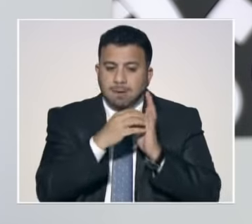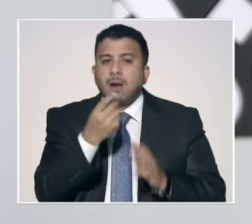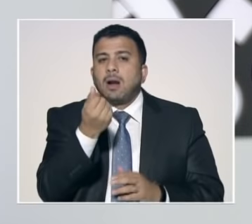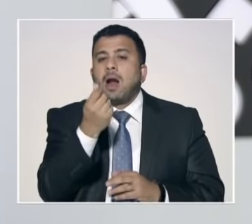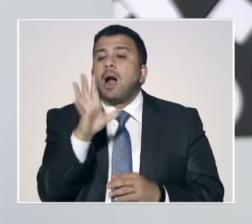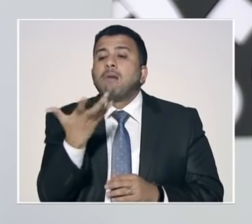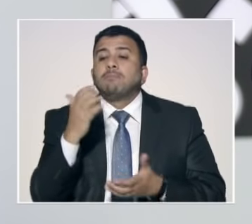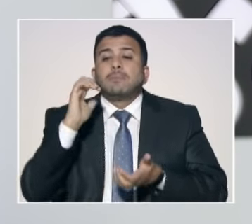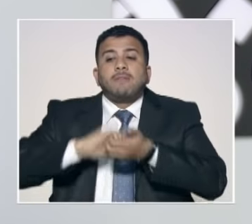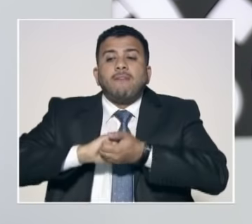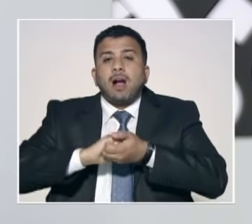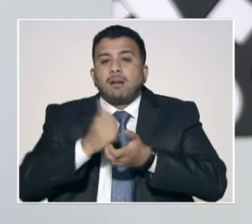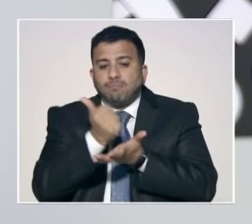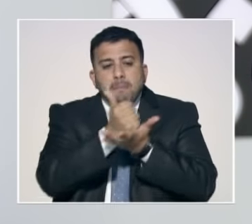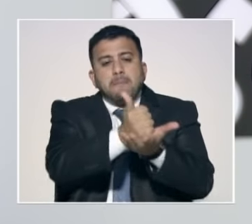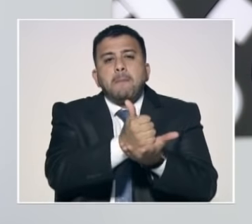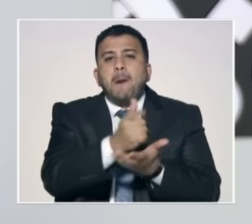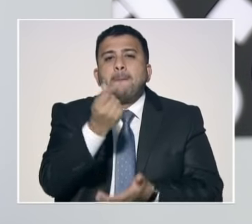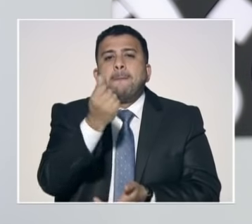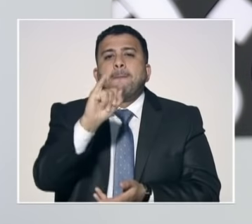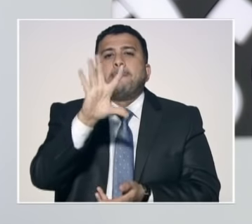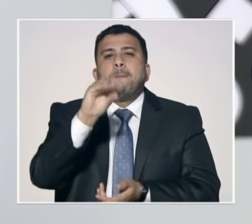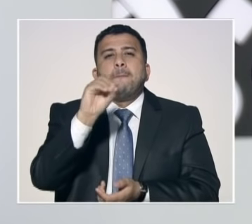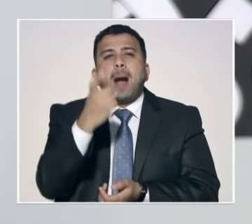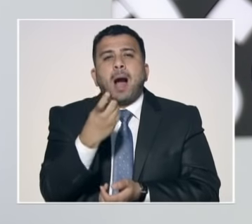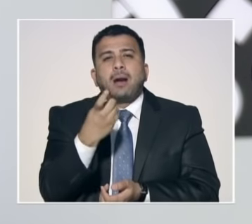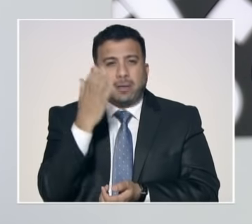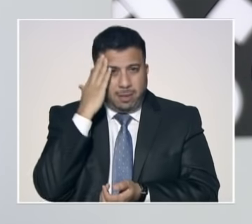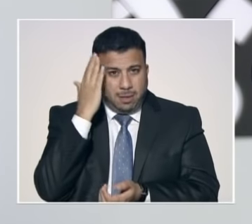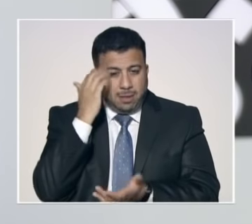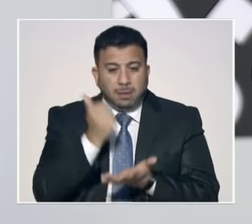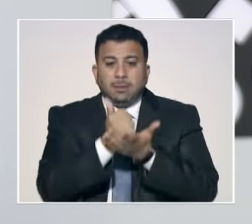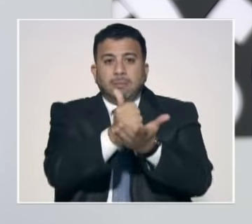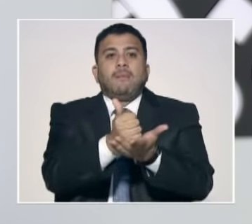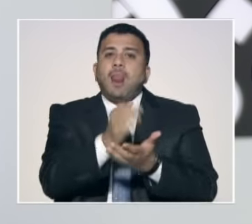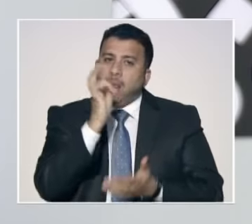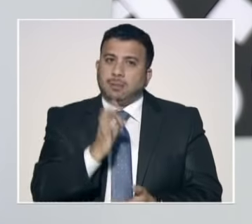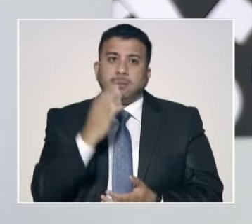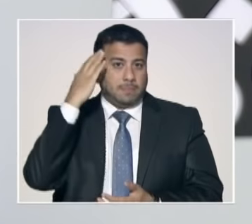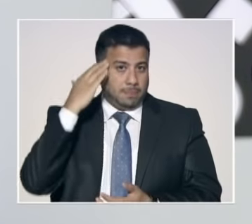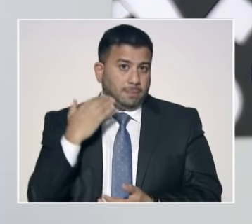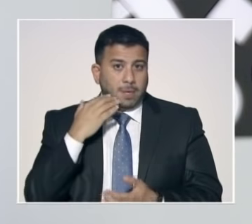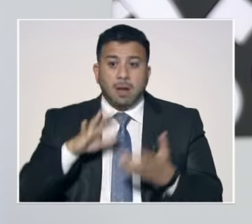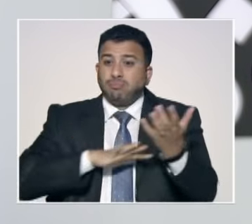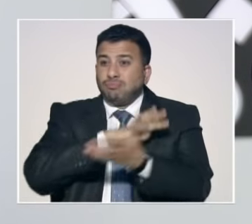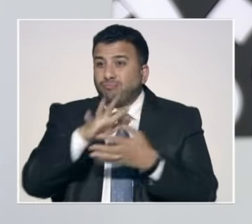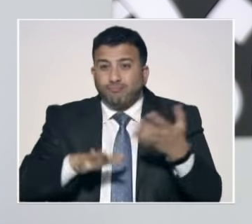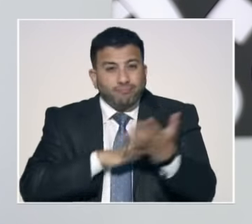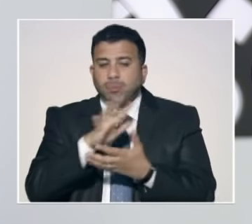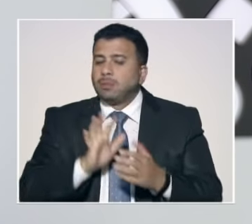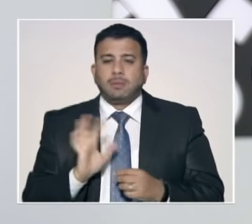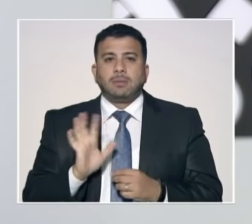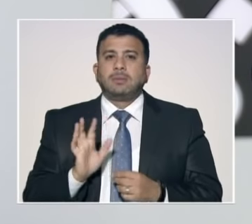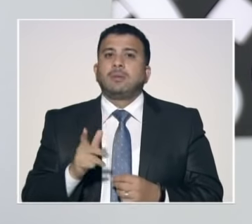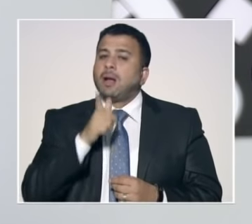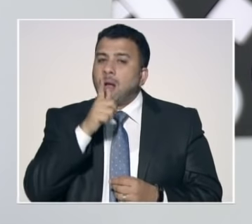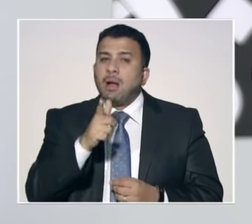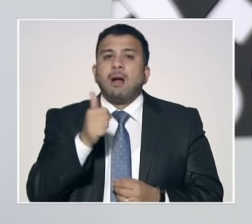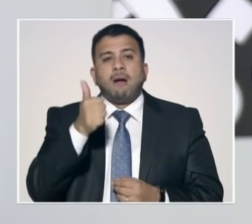الفلانية، حتى يعني ينفون كل ما يقود إلى الخلاف والنزاع، وهذا شيء طيب